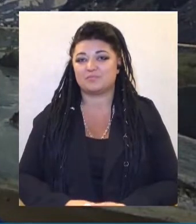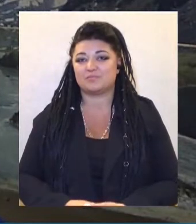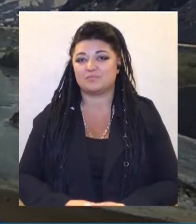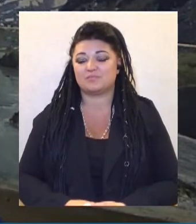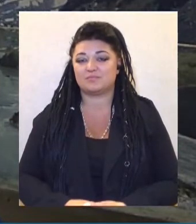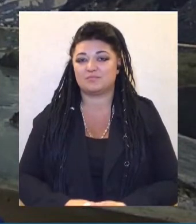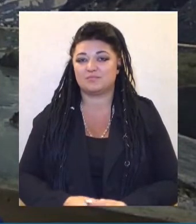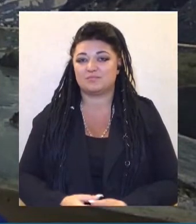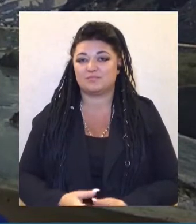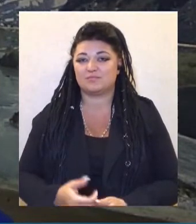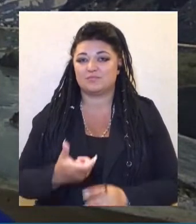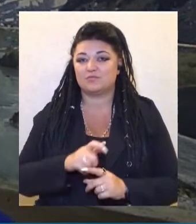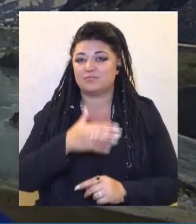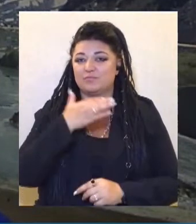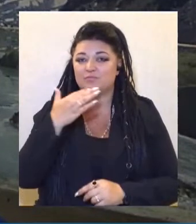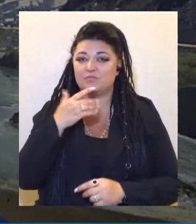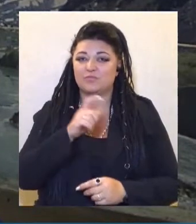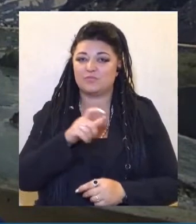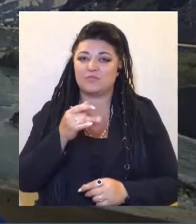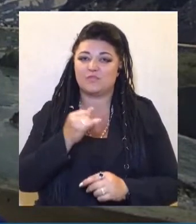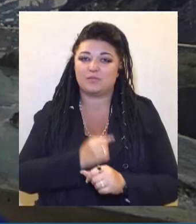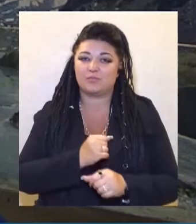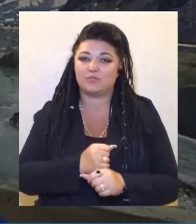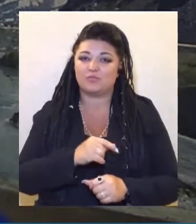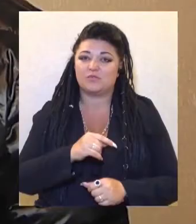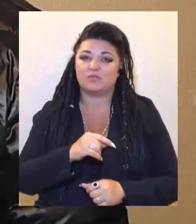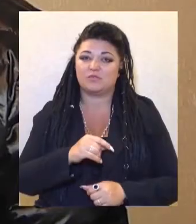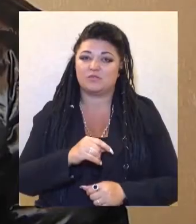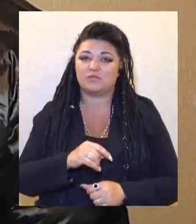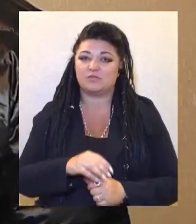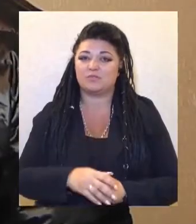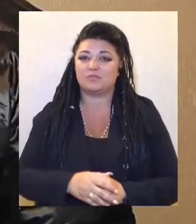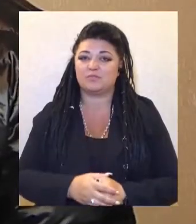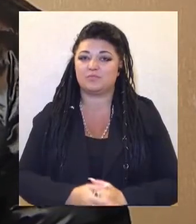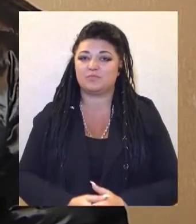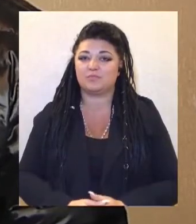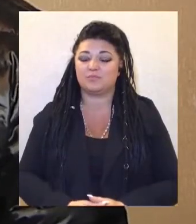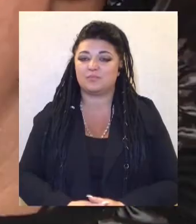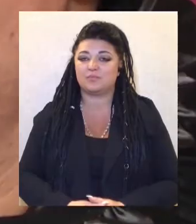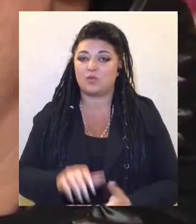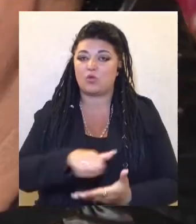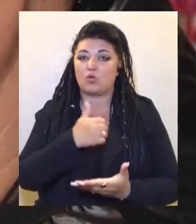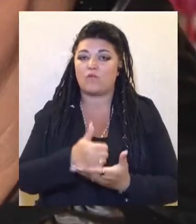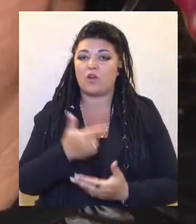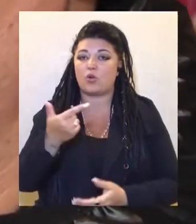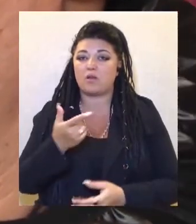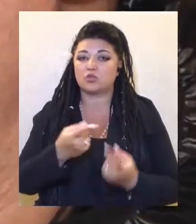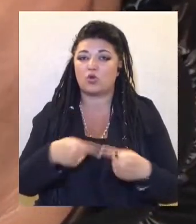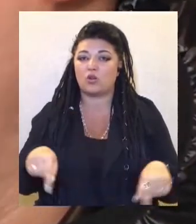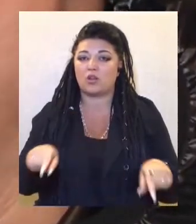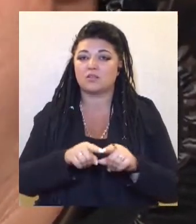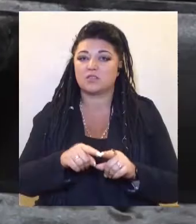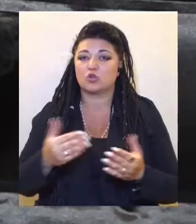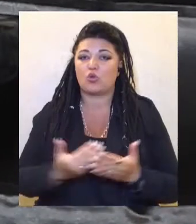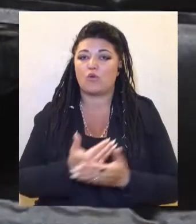з моїми ногами на під'їздах. Не для мене, коротше. Голова громадської організації «Нове життя»